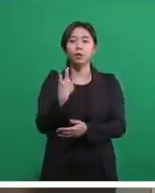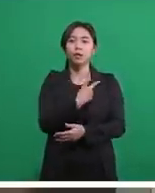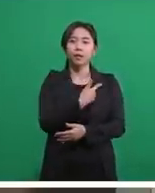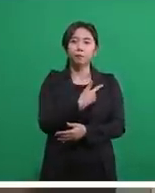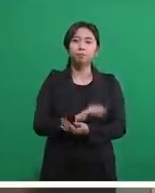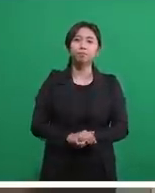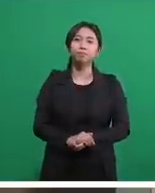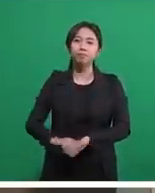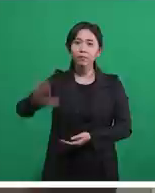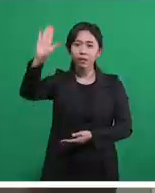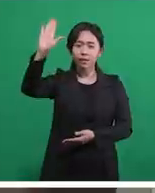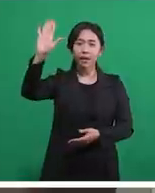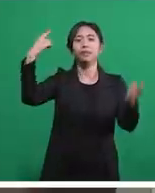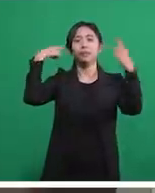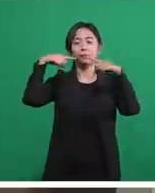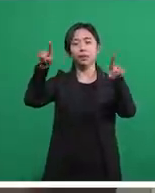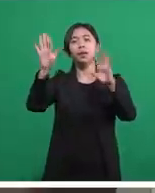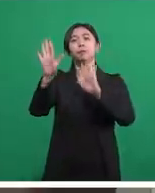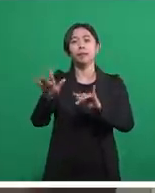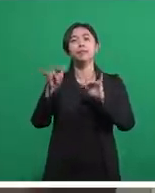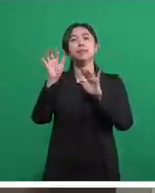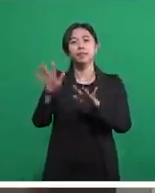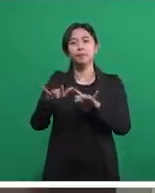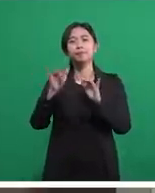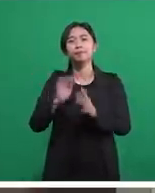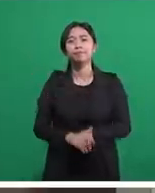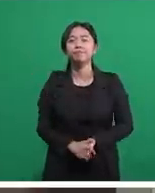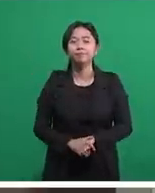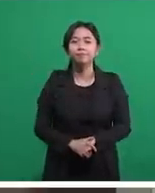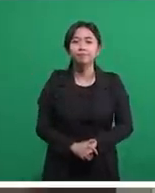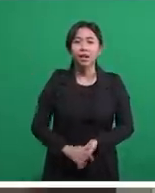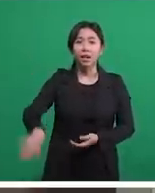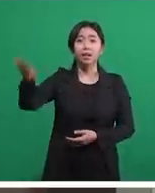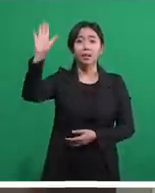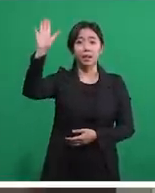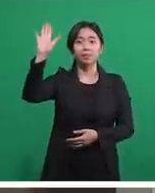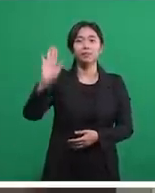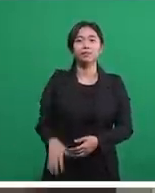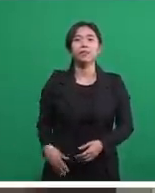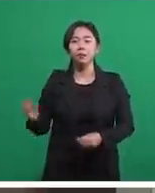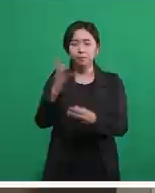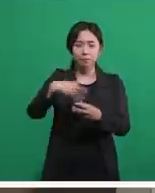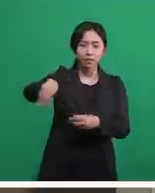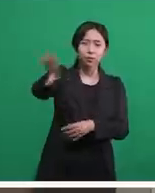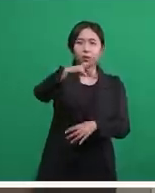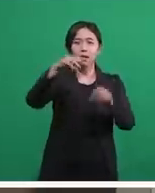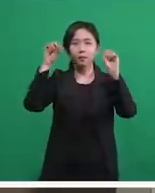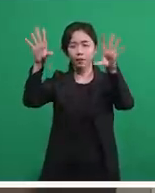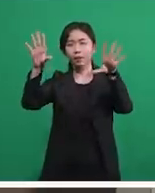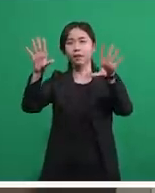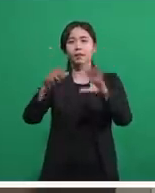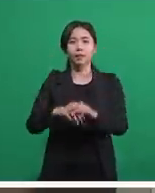dalam kedaulatannya Ia menyatakan belas kasih-Nya. Di dalam kedaulatannya Ia mencurahkan